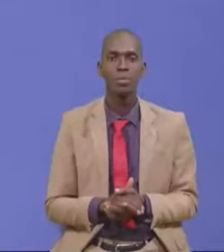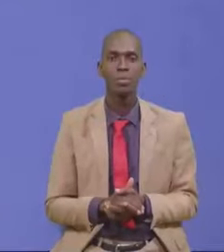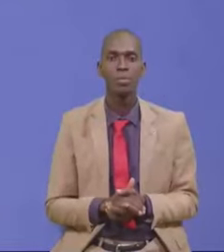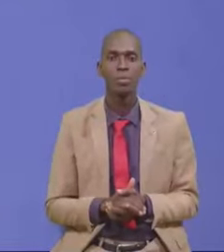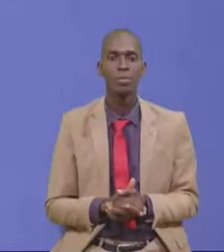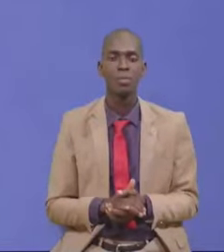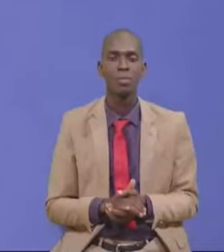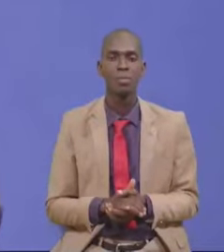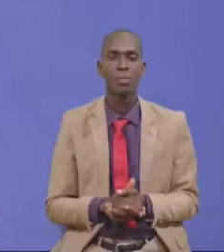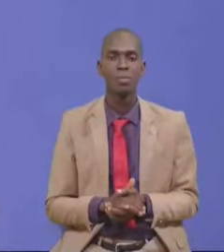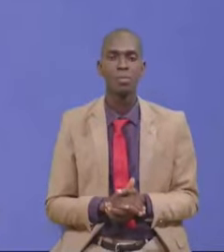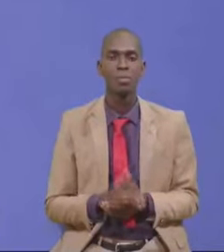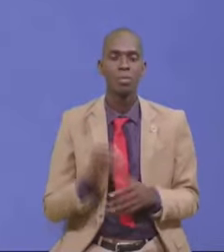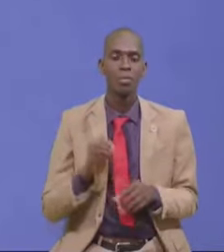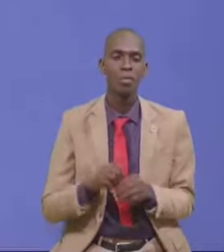Verset 32.